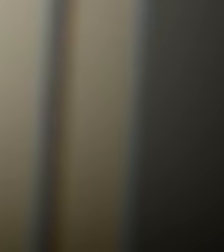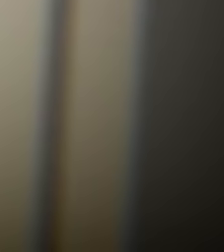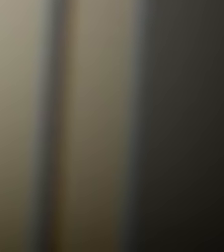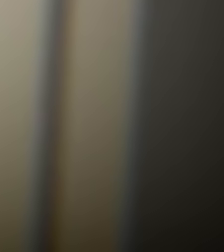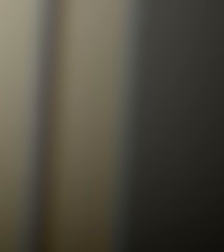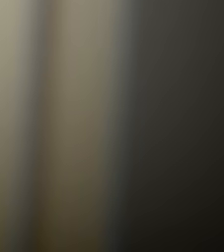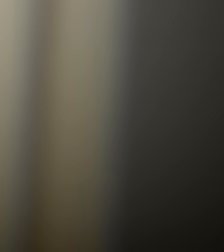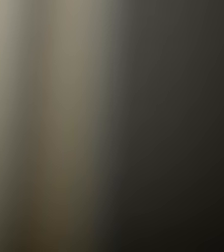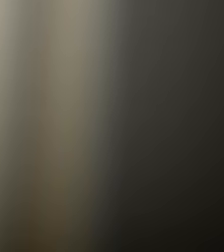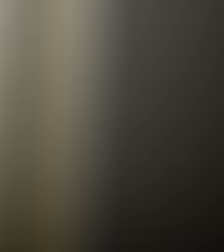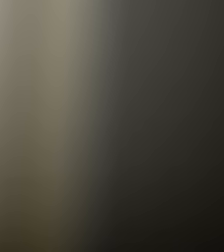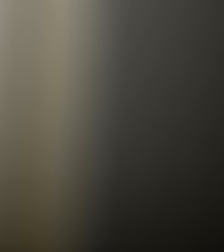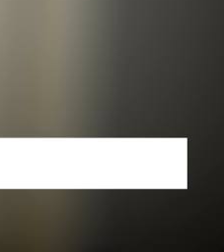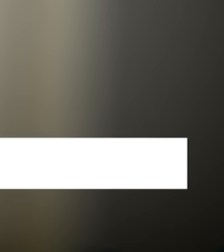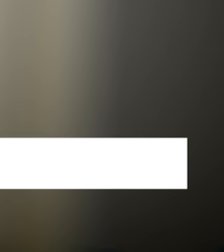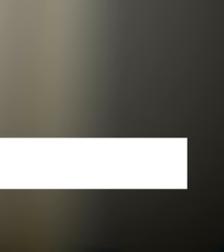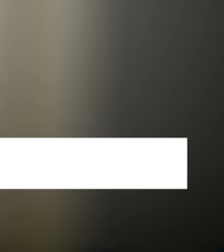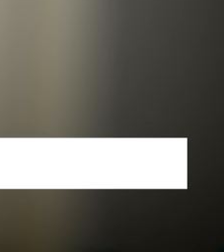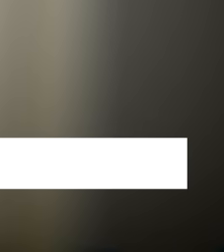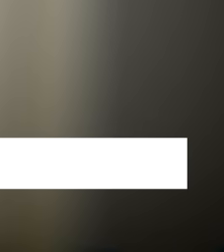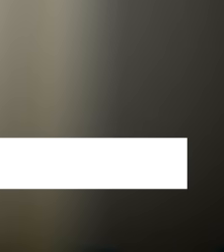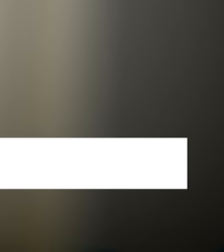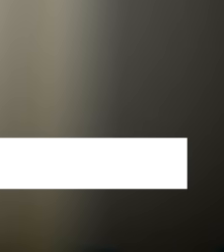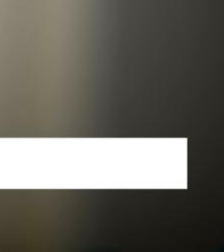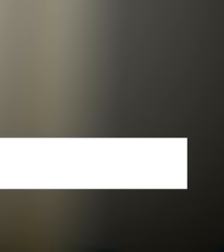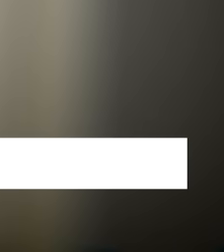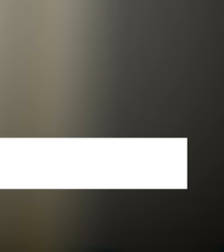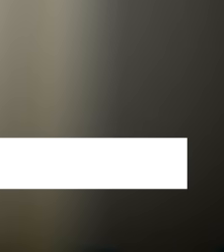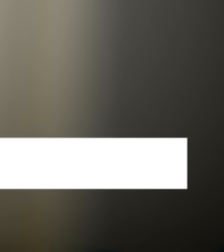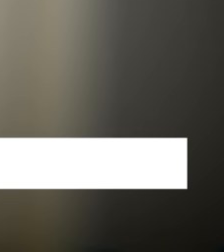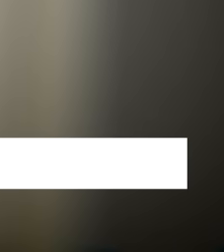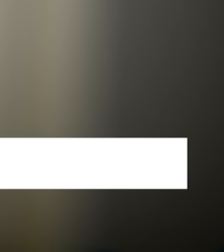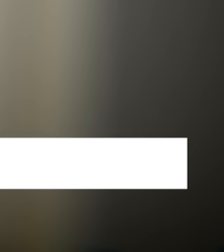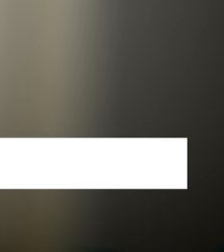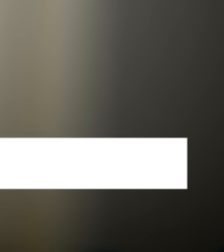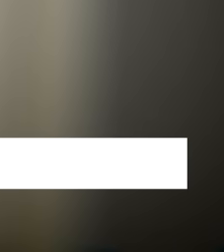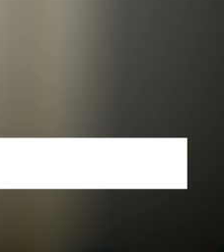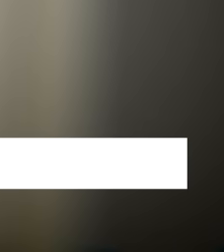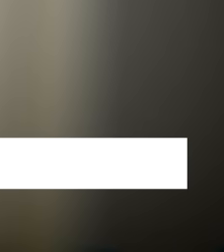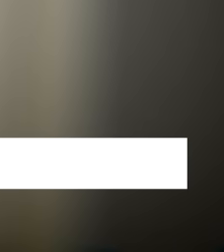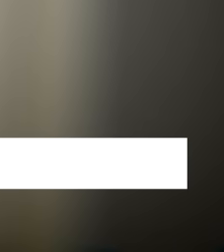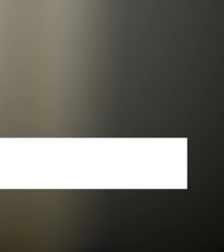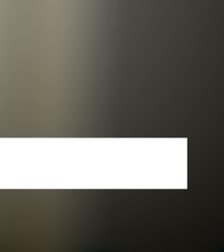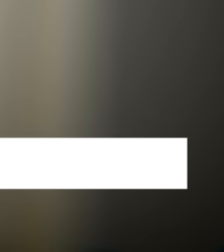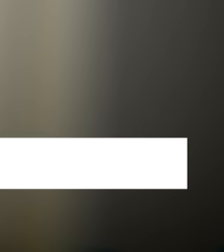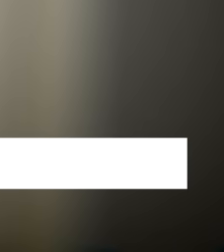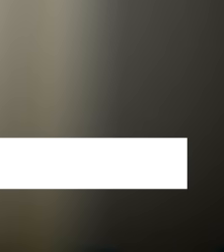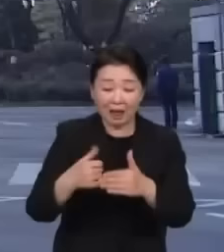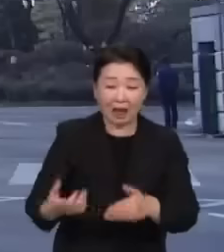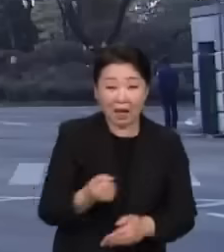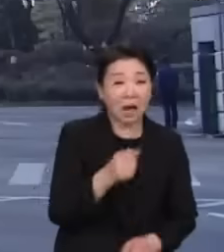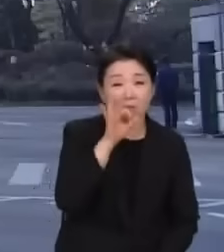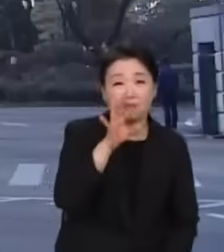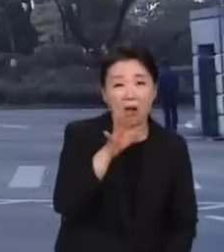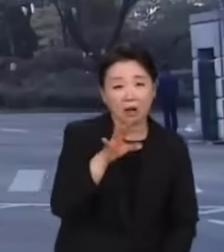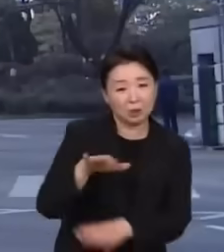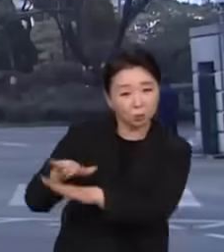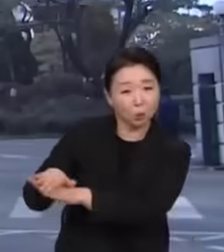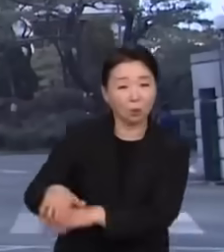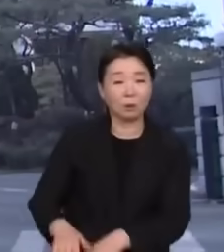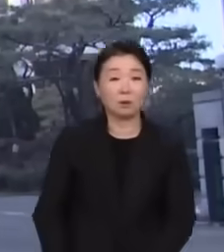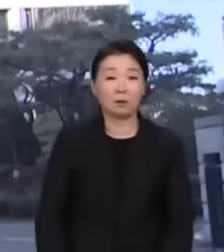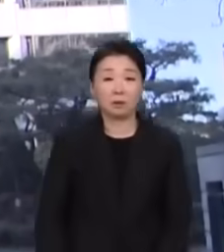했다는 증언도 나왔습니다. 회의실에 일단 들어갈 때는 전자기기를 못 들고 들어가거든요.